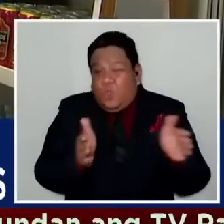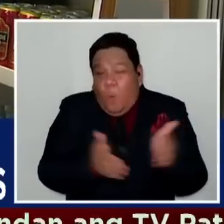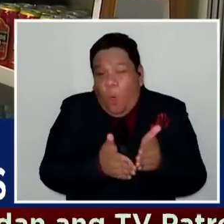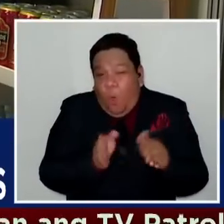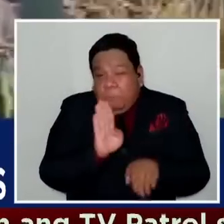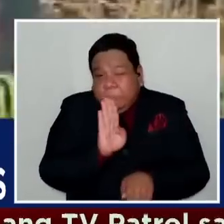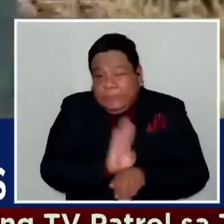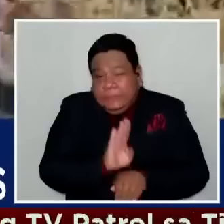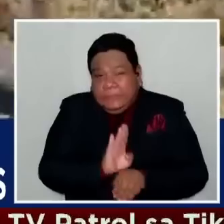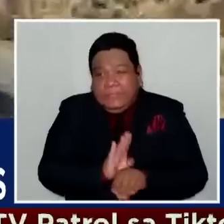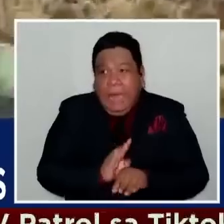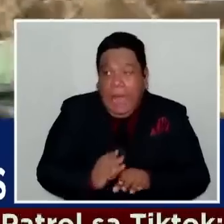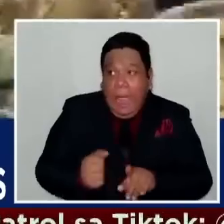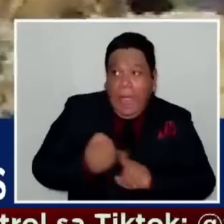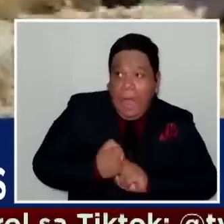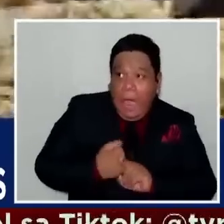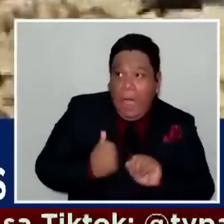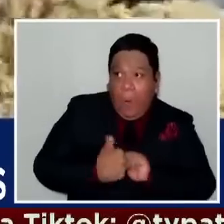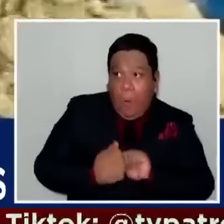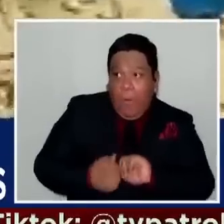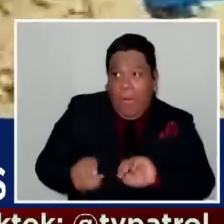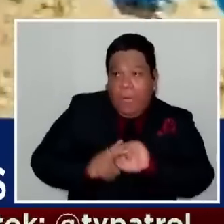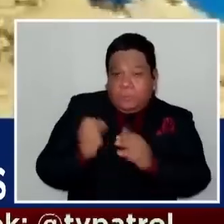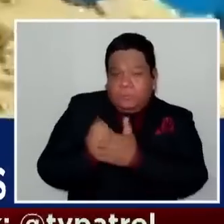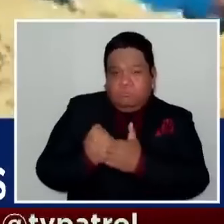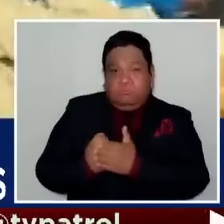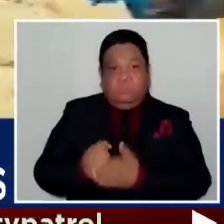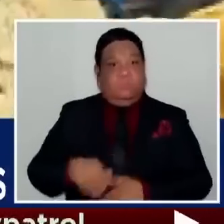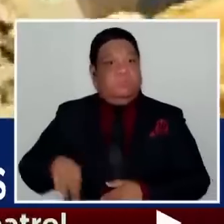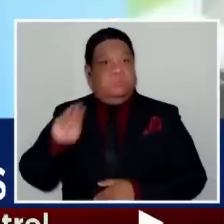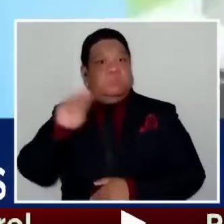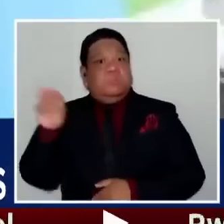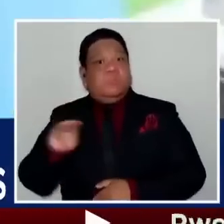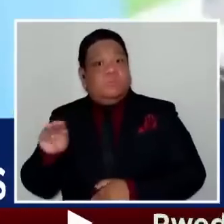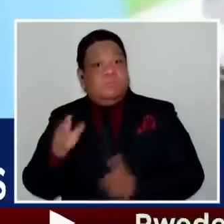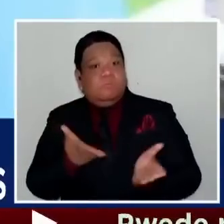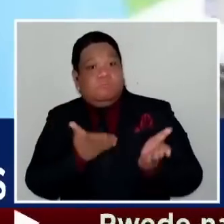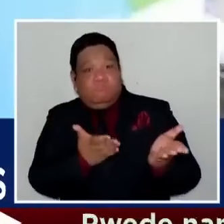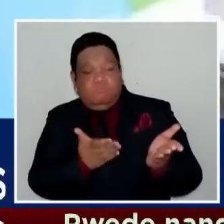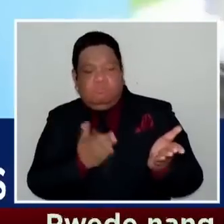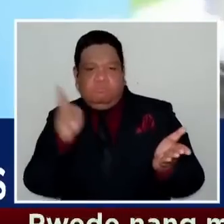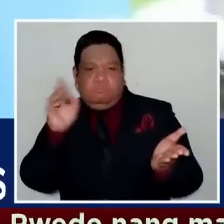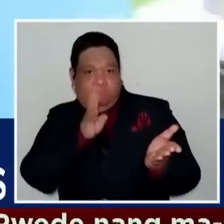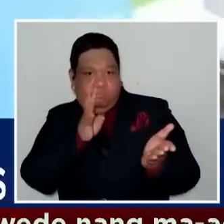o MSMEs, may alok si Zubiri. Tingnan natin kung pwede natin gawing